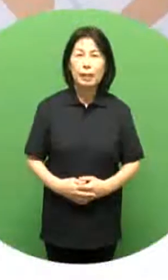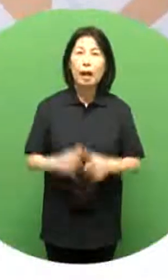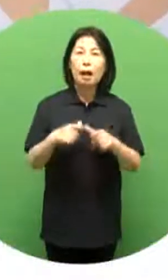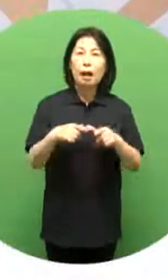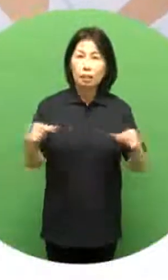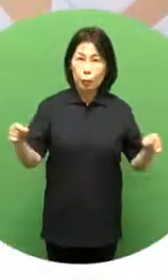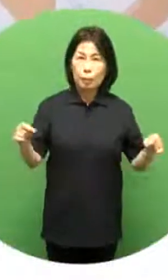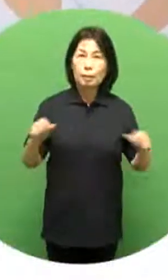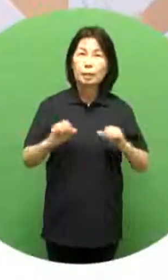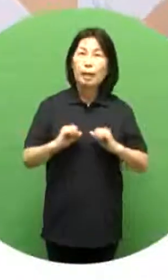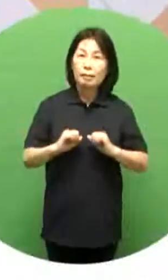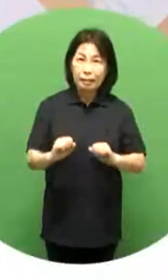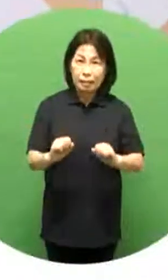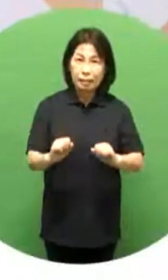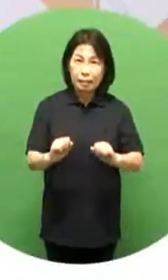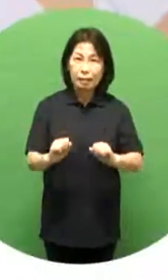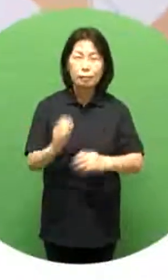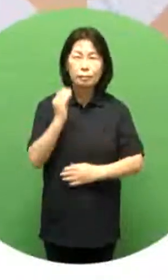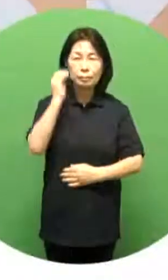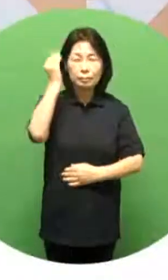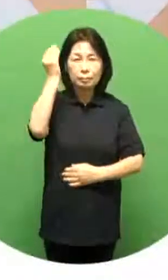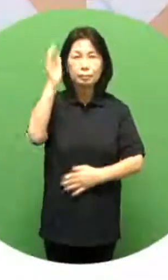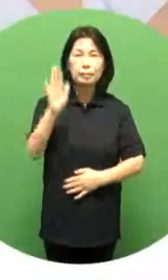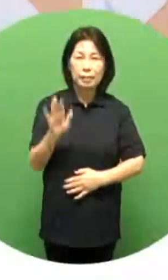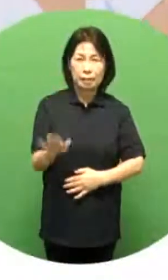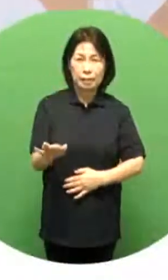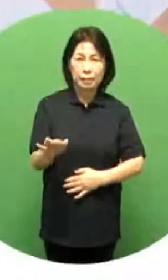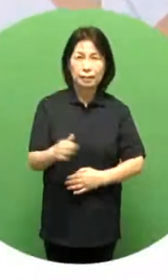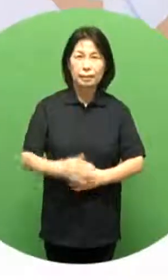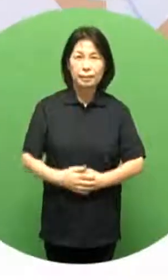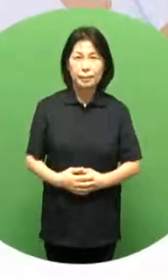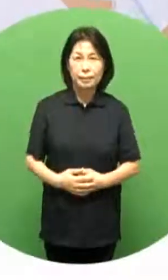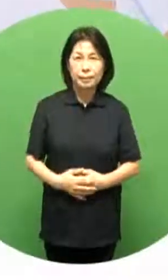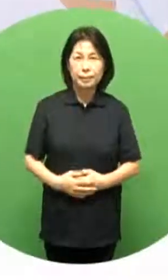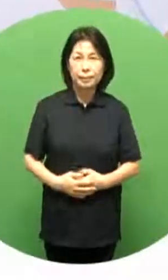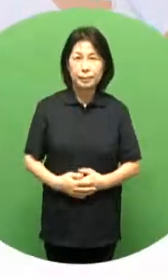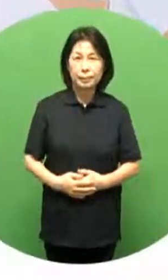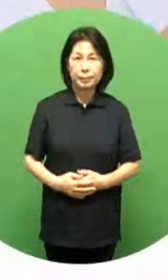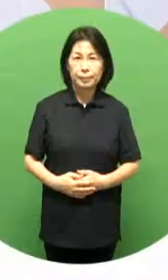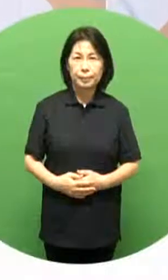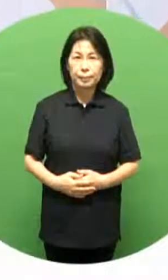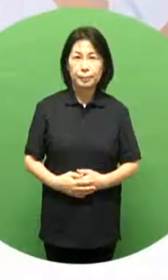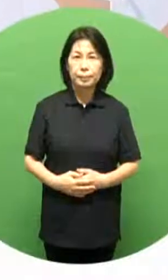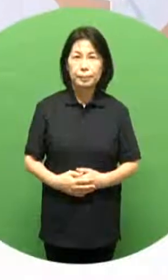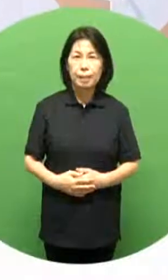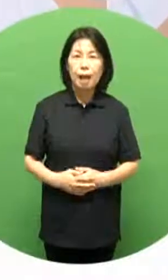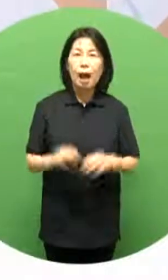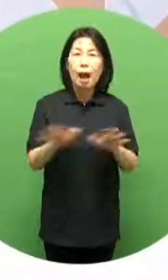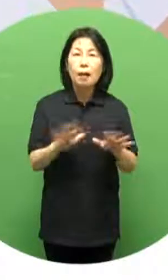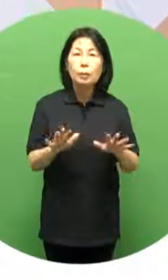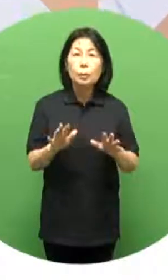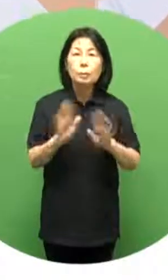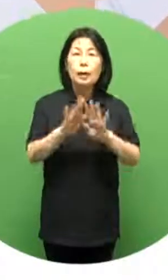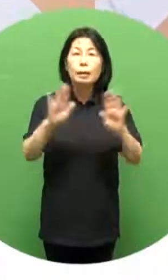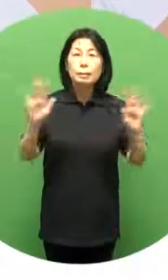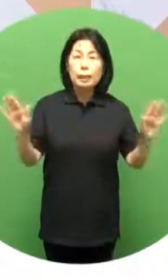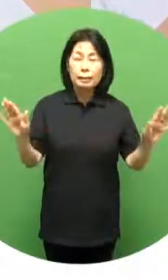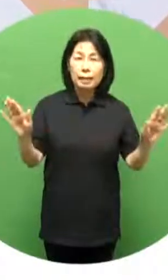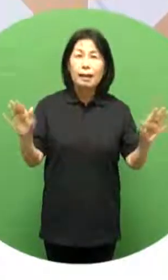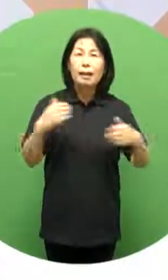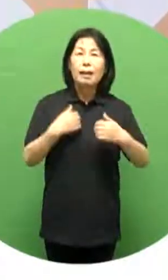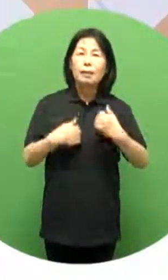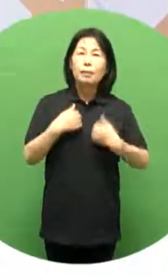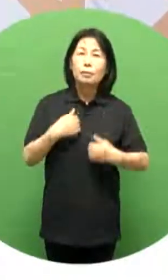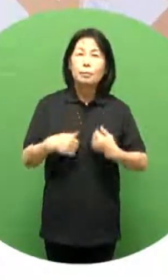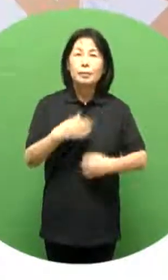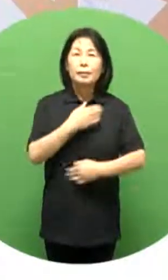やっぱ日本でやるんだなっていう思いはありますし、ね、あっという間に多分来て楽